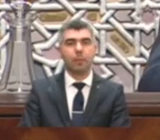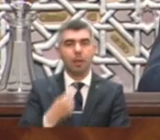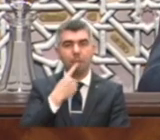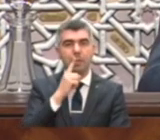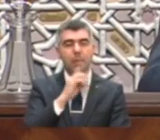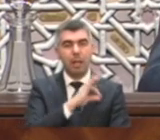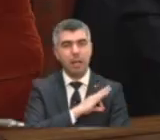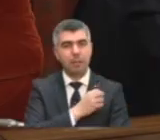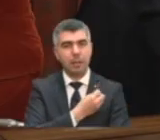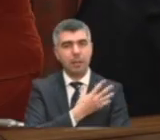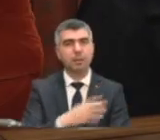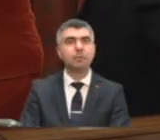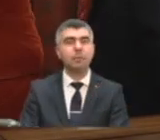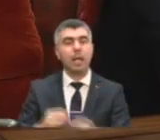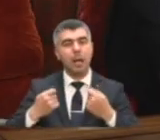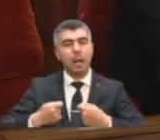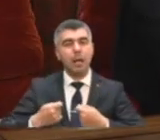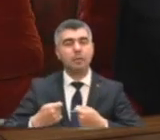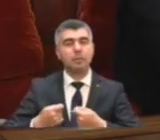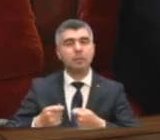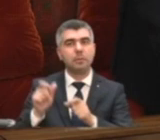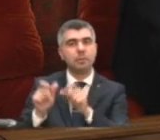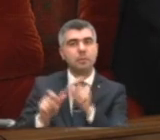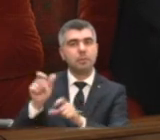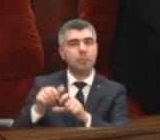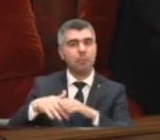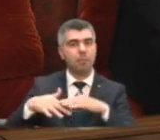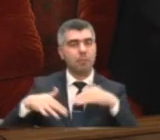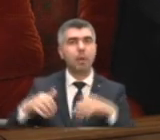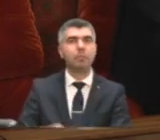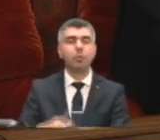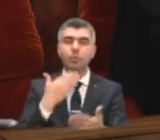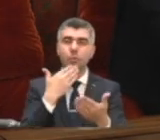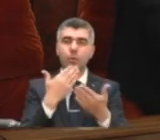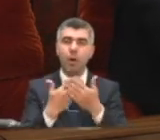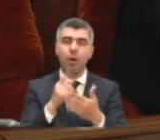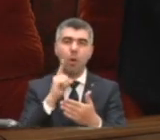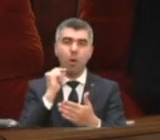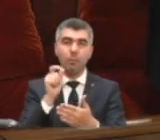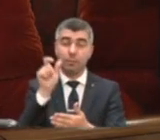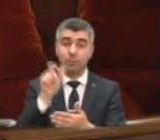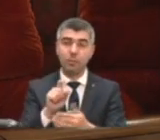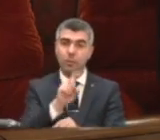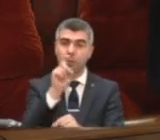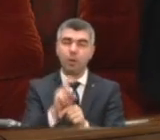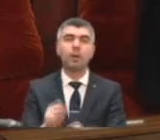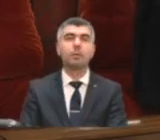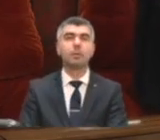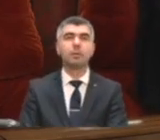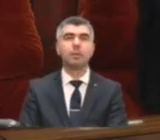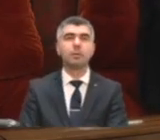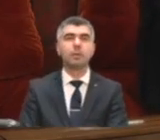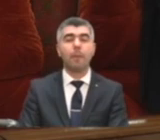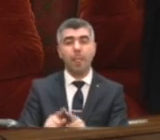الرحيم. سيد الرئيس المحترم، السيدات والساده النواب المحترمون، شكرا سيد النائب على طرح هذا السؤال. من اجل